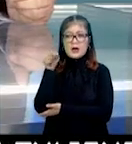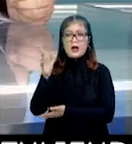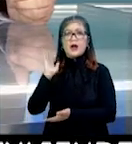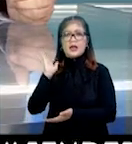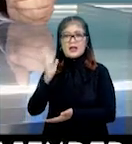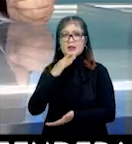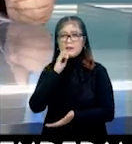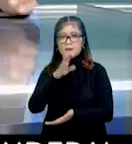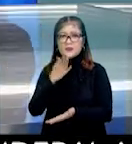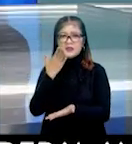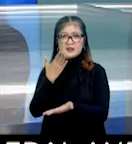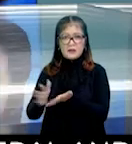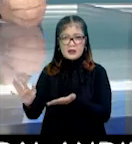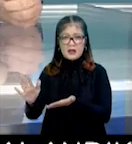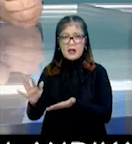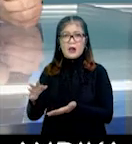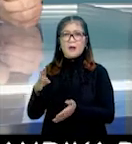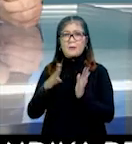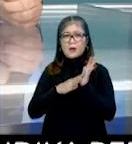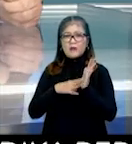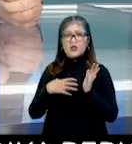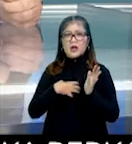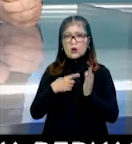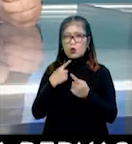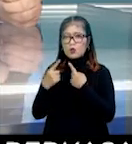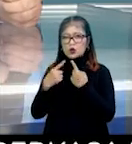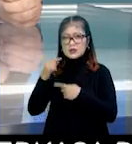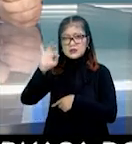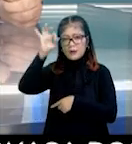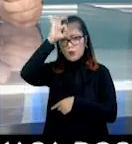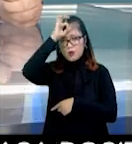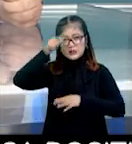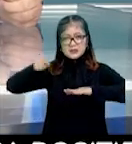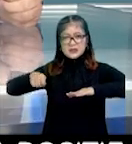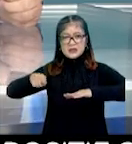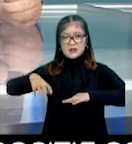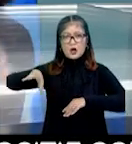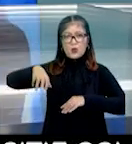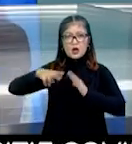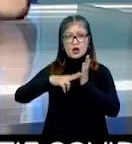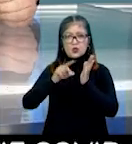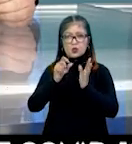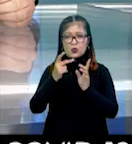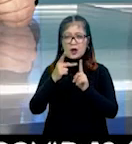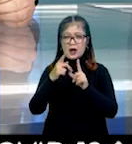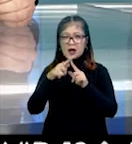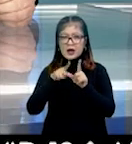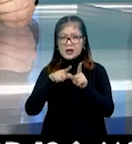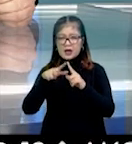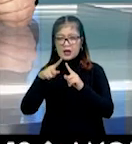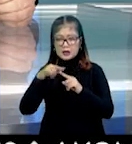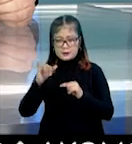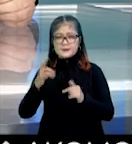dibatalkan. Mahfud mengaku telah berkomunikasi dengan Polri dan Kejaksaan. Keluarga Nur Hayati pun menyambut baik pernyataan